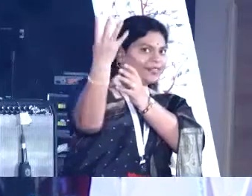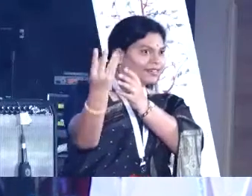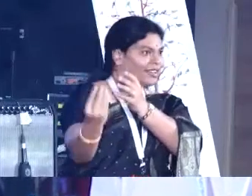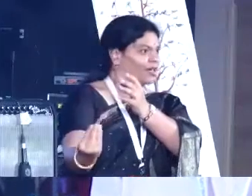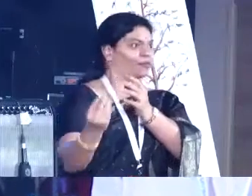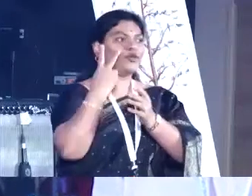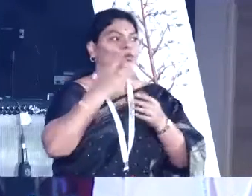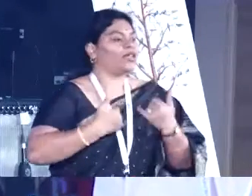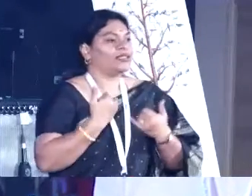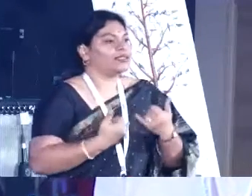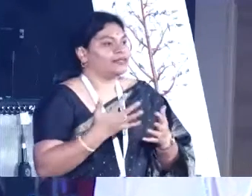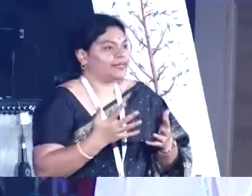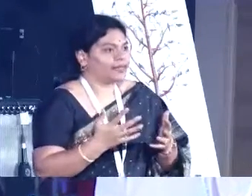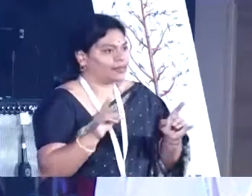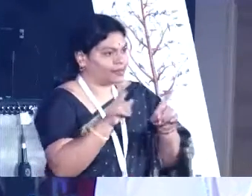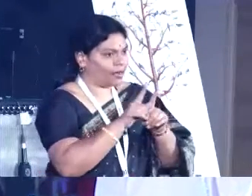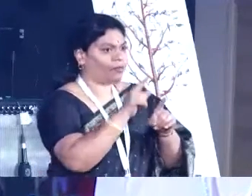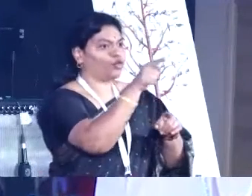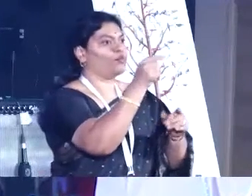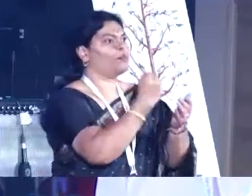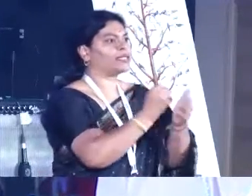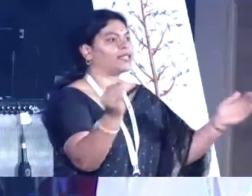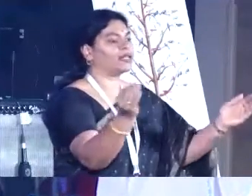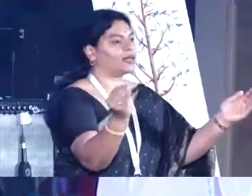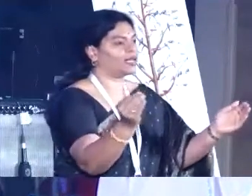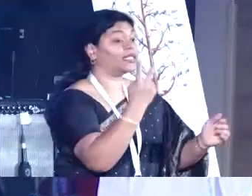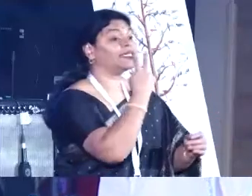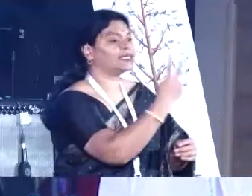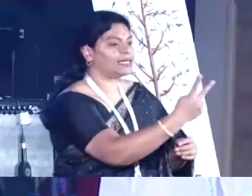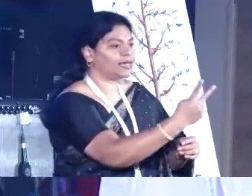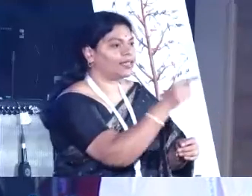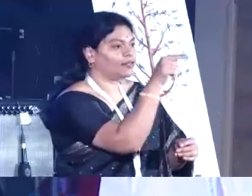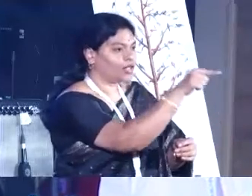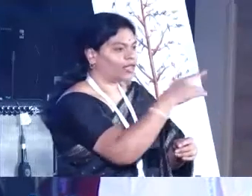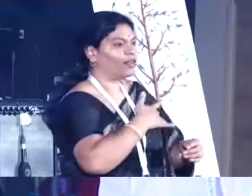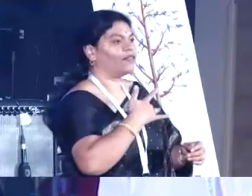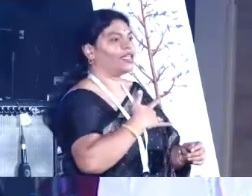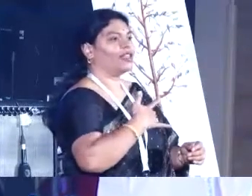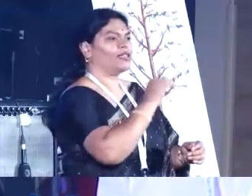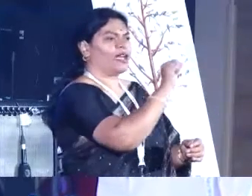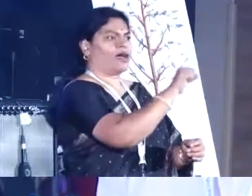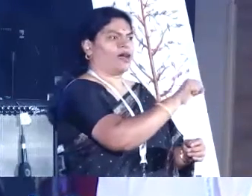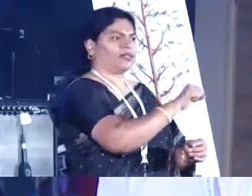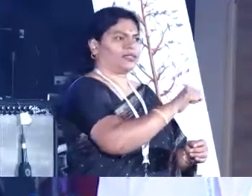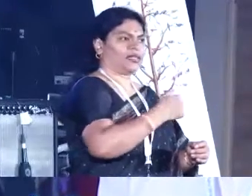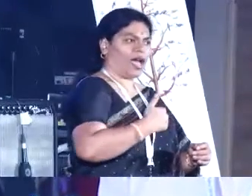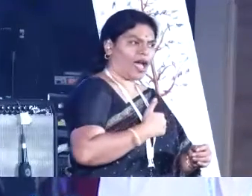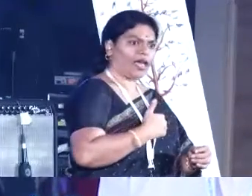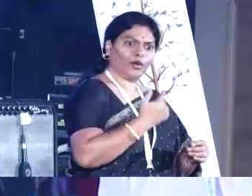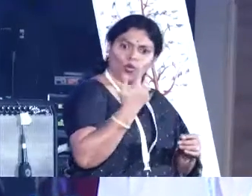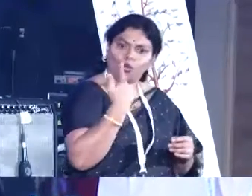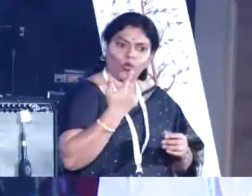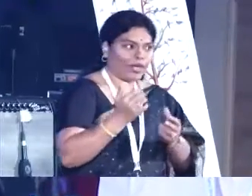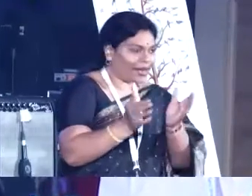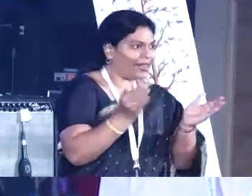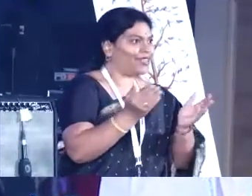लेकिन जब आप किसी को हिम्मत देते हो, हौसला बढ़ाते हो, तो उन्हें भी लगता है कि नहीं, हमें कोई है हमें